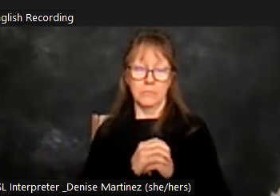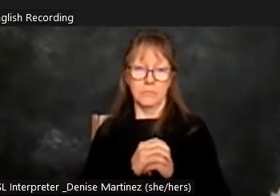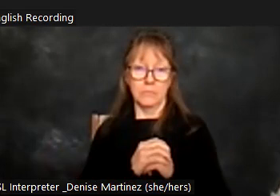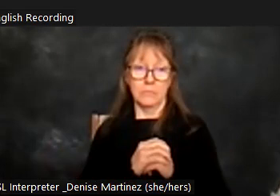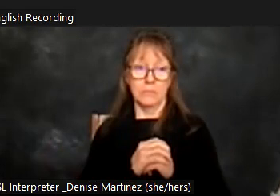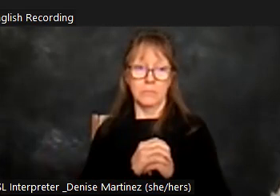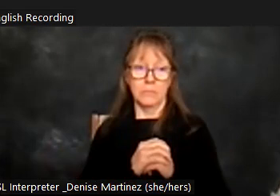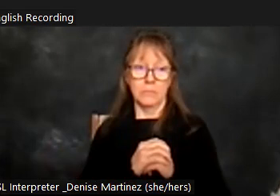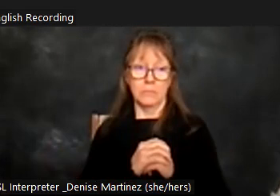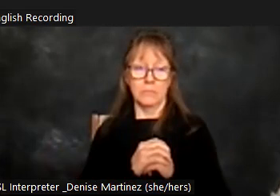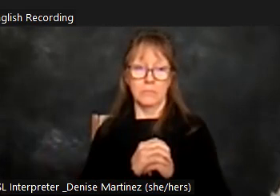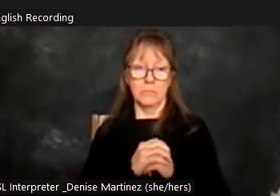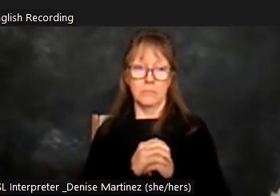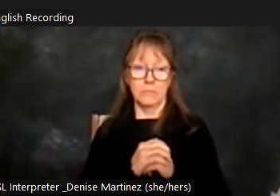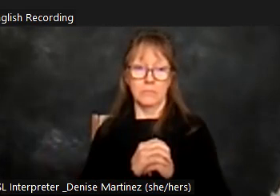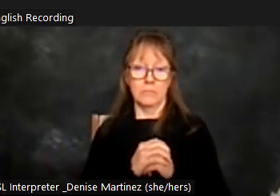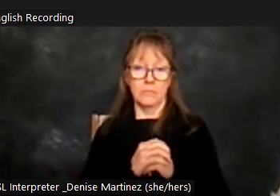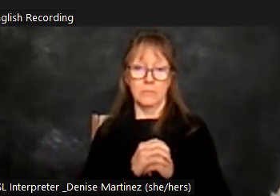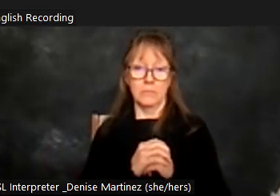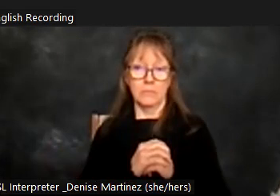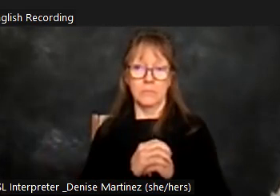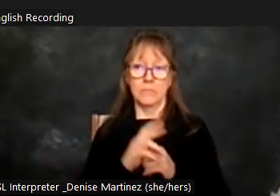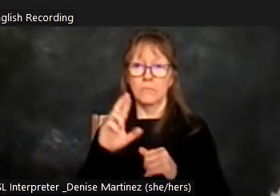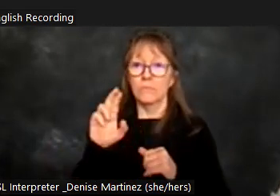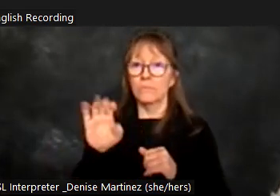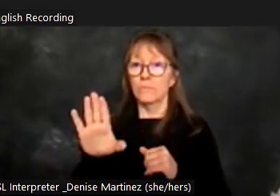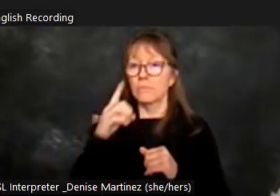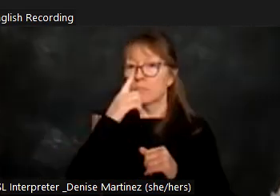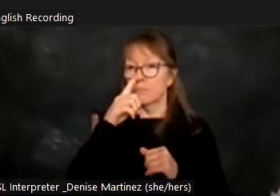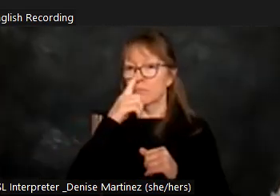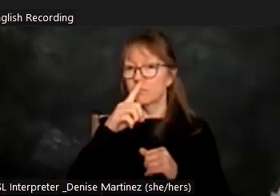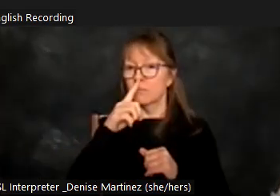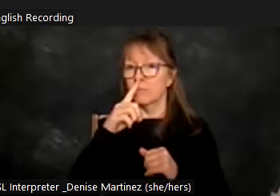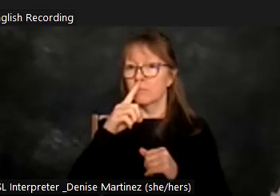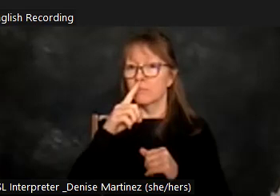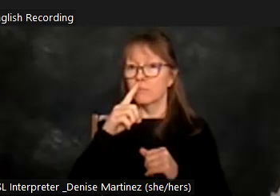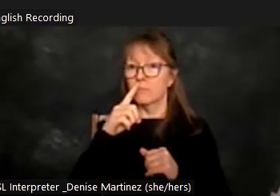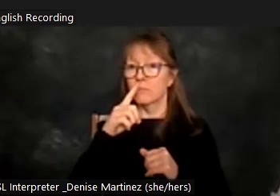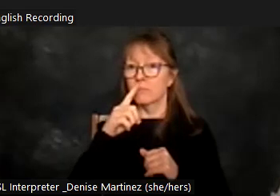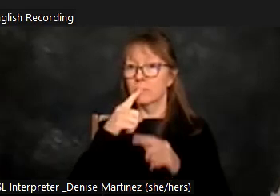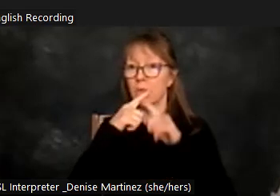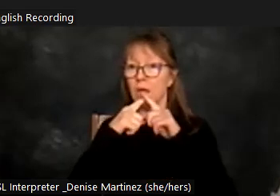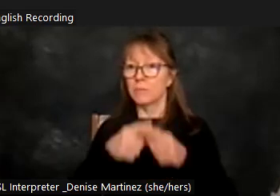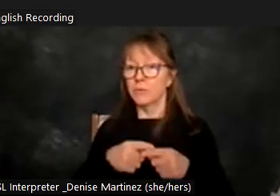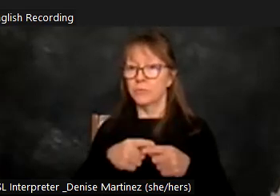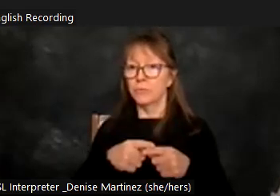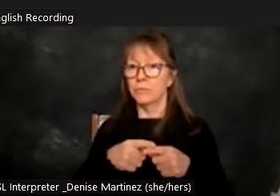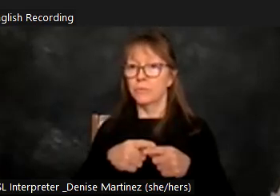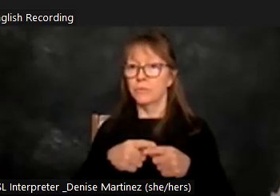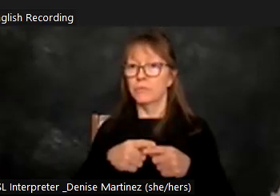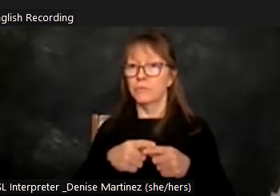You'll have to unmute yourself, Rob, if you. Rob, vous capable de mettre Sorry. No